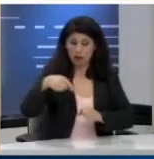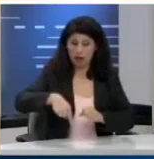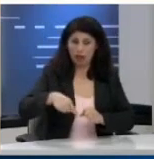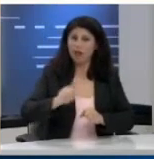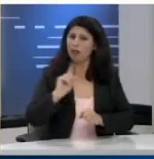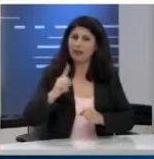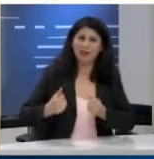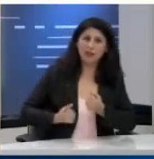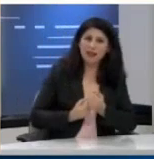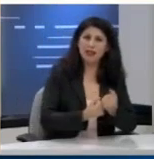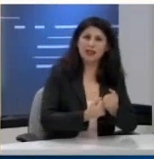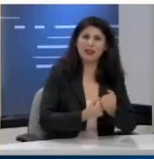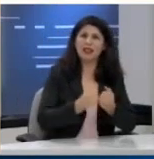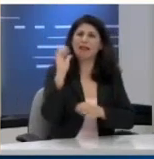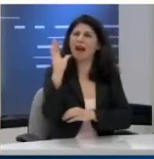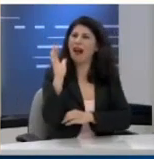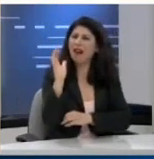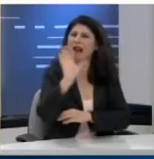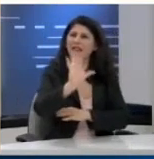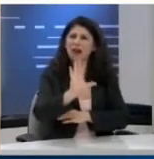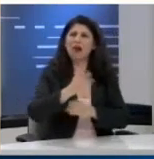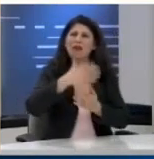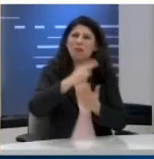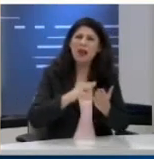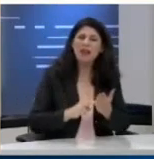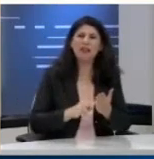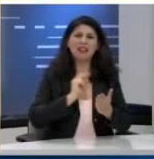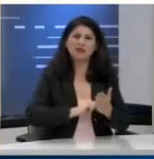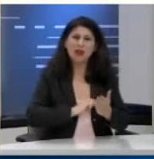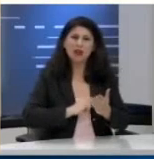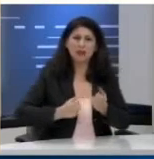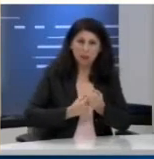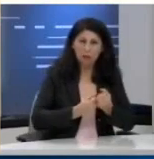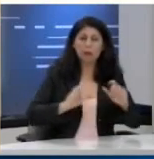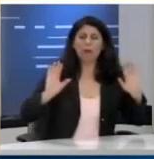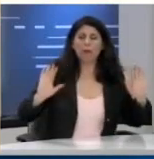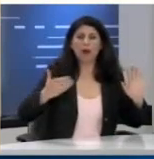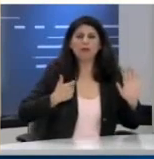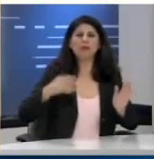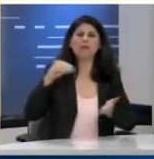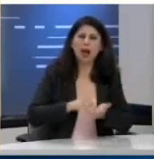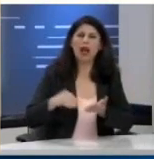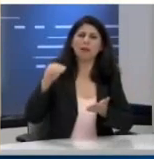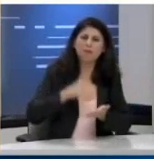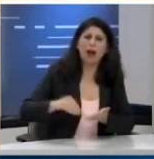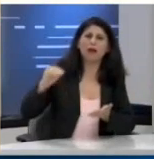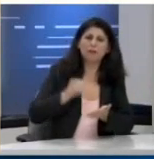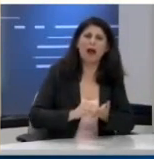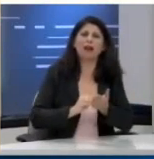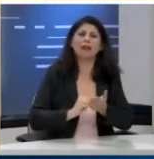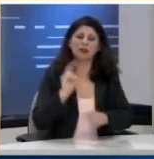στήριξαν μέσα μαζικής ενημέρωσης, δεν είναι γιατί μας στήριξαν συμφέροντα, αλλά γιατί πήραμε ξανά και ξανά την έγκριση του ελληνικού